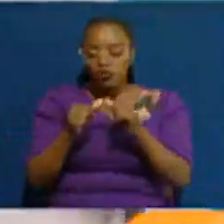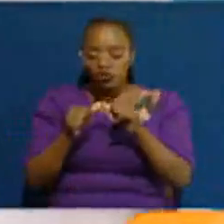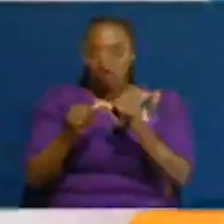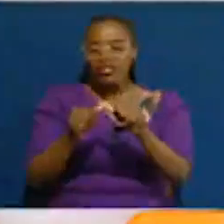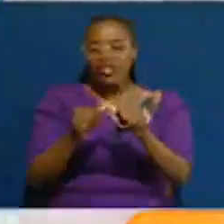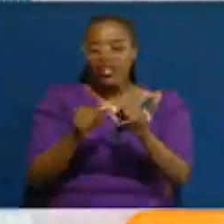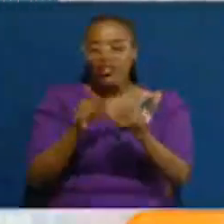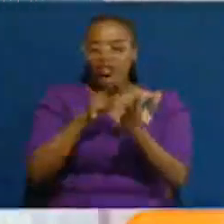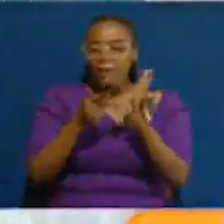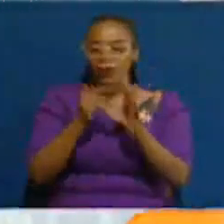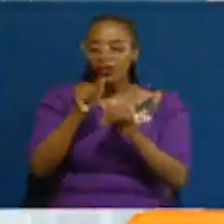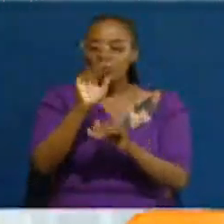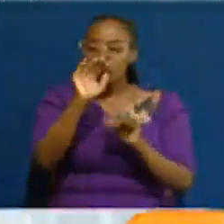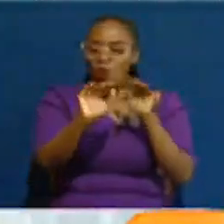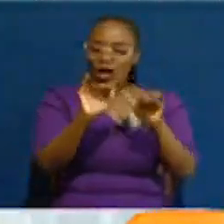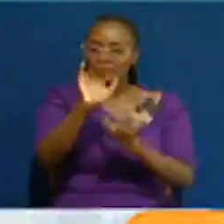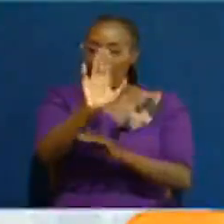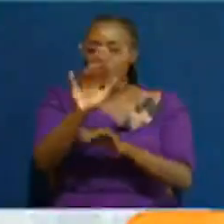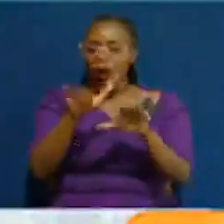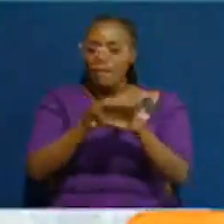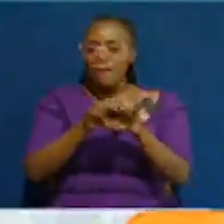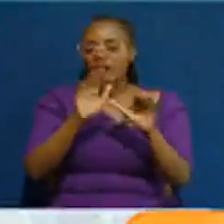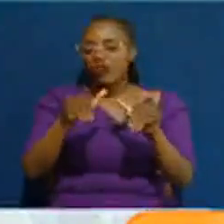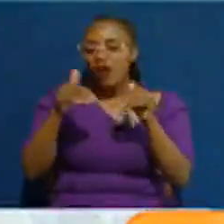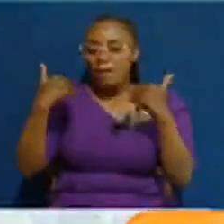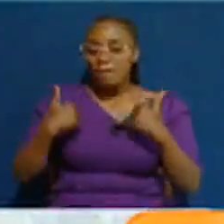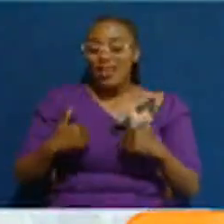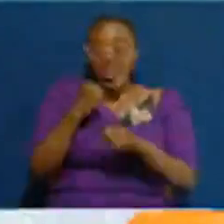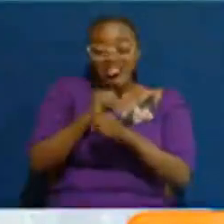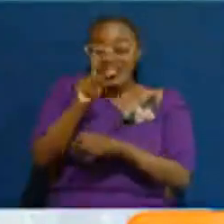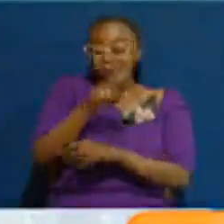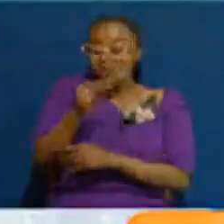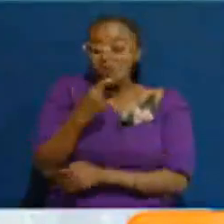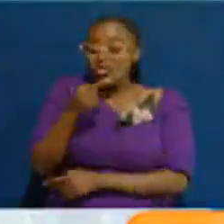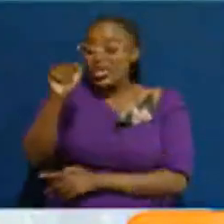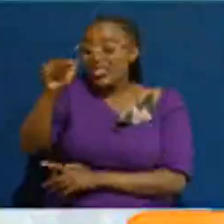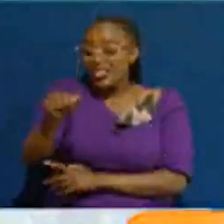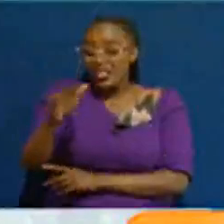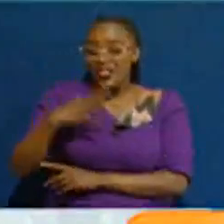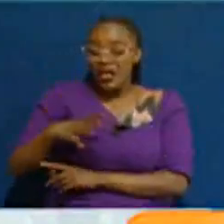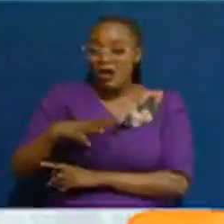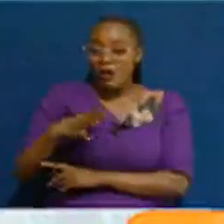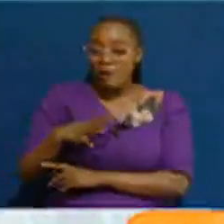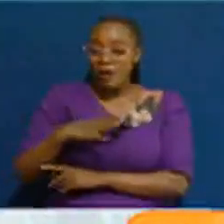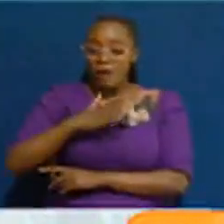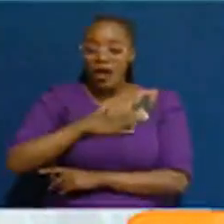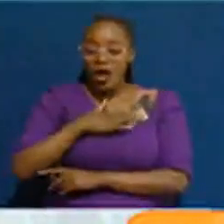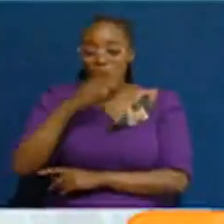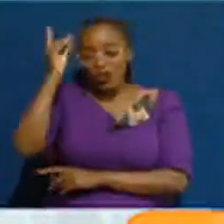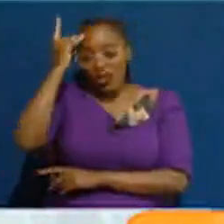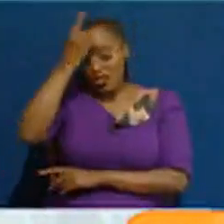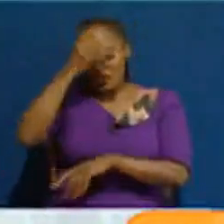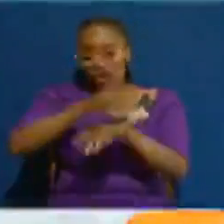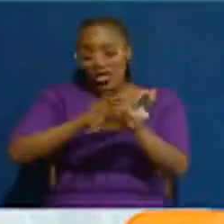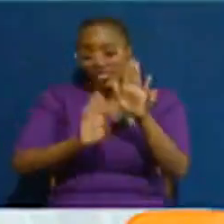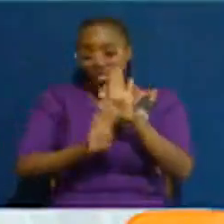hiyo ambayo mnaitisha wajumbe wenyu. Mimi nilifanya hatia kuenda kusema yes kwa watu wa, kwa watu wetu wa Dagoretti wapate